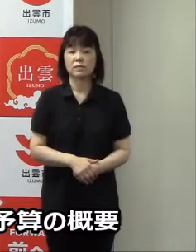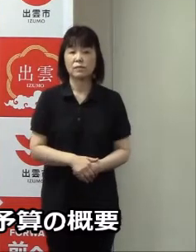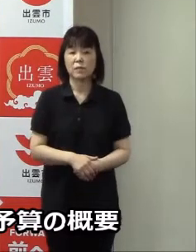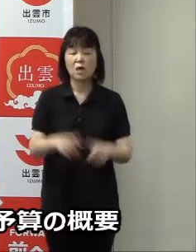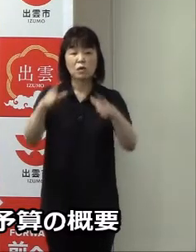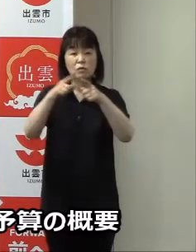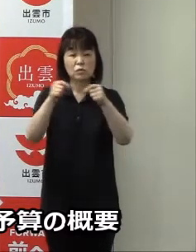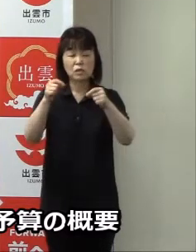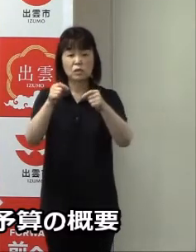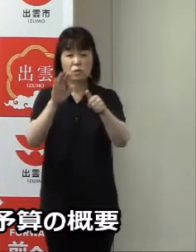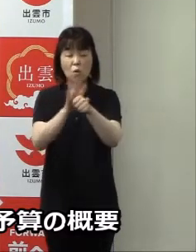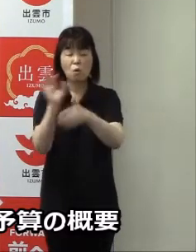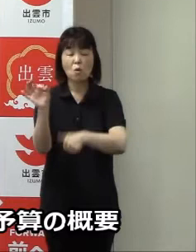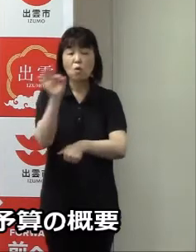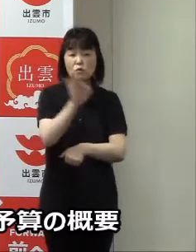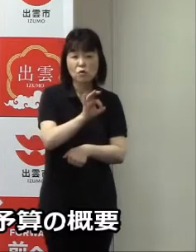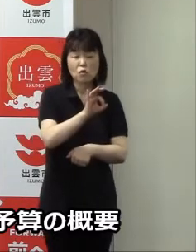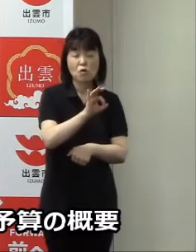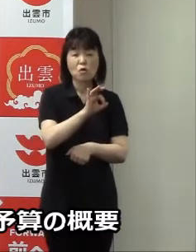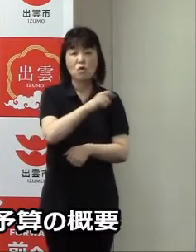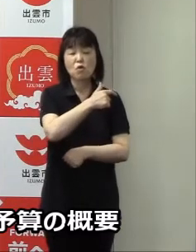国の補助等々から、